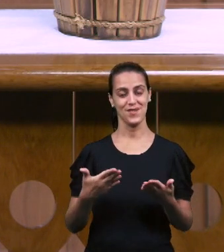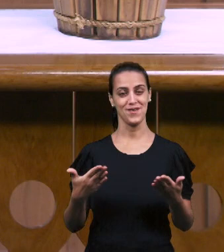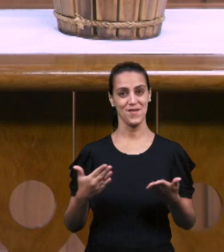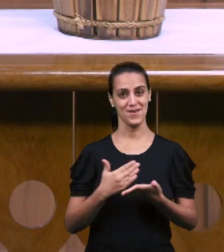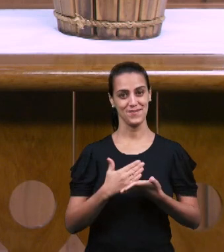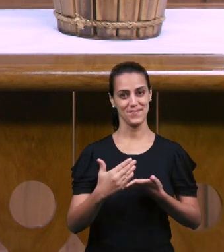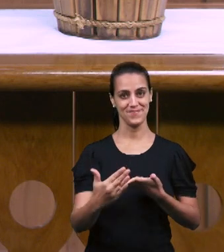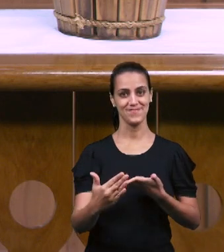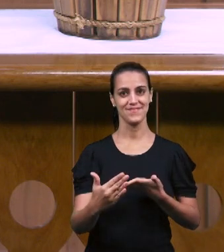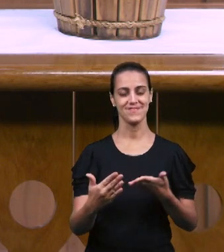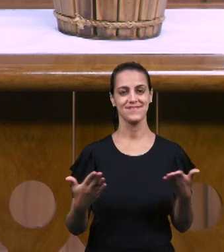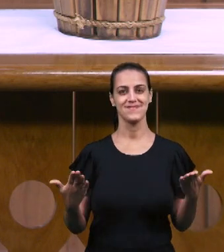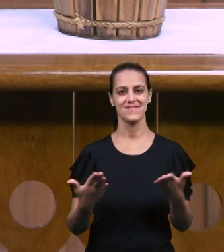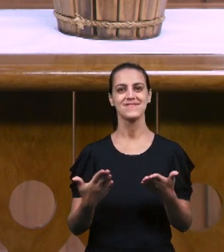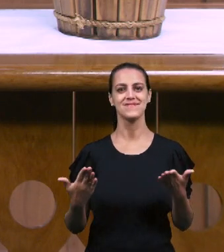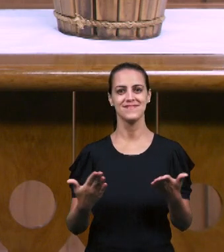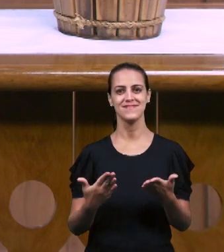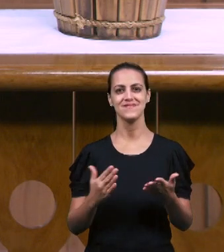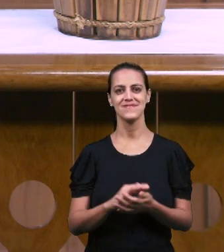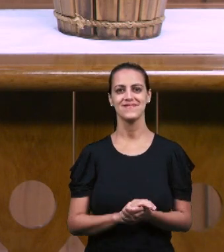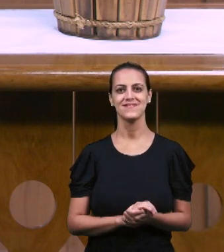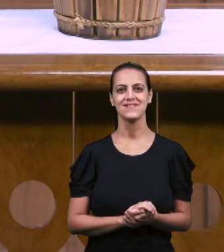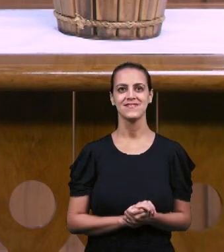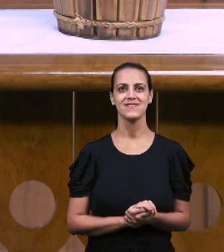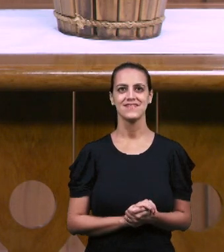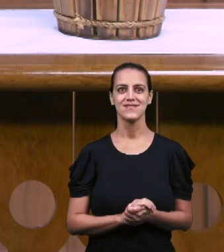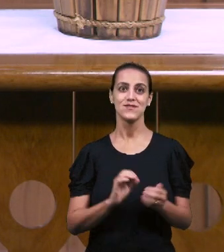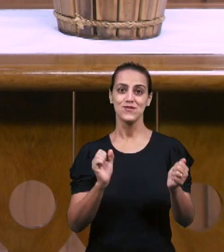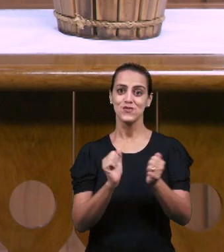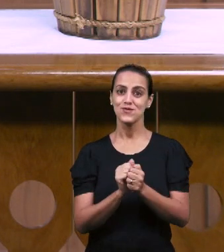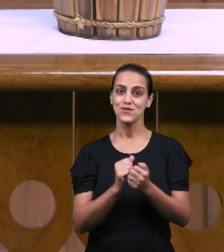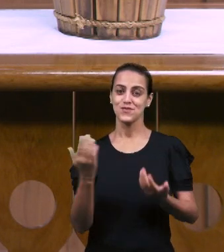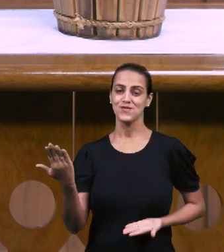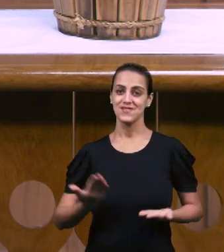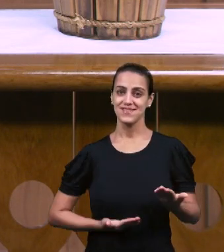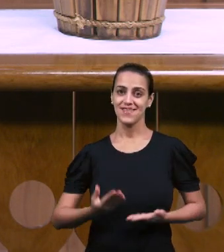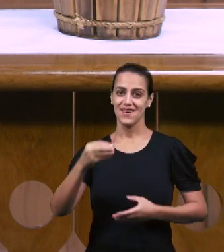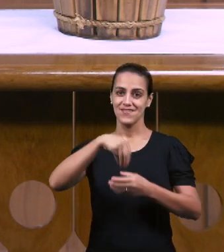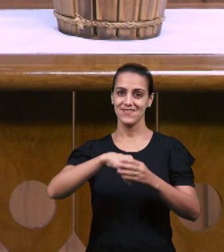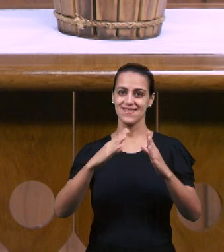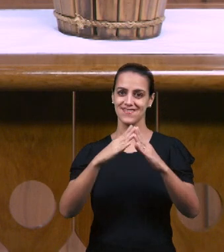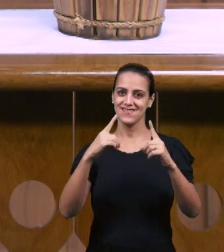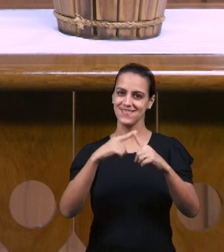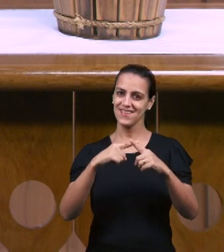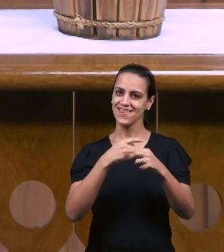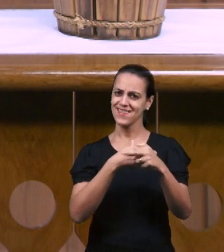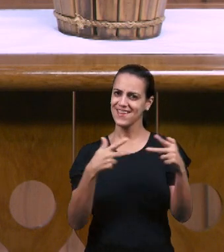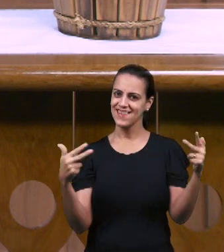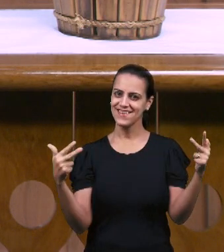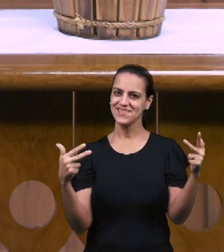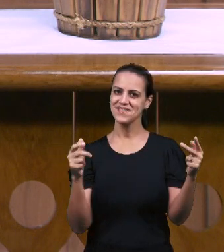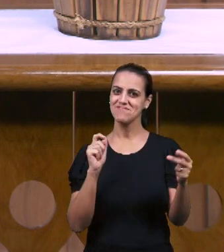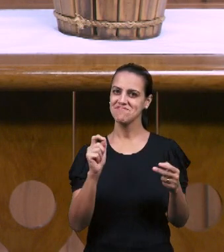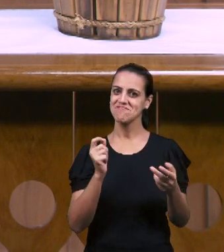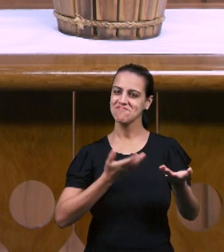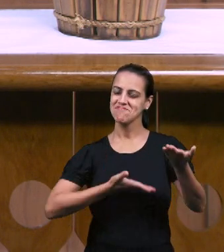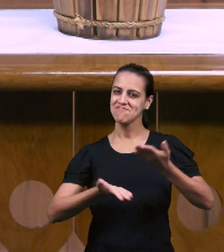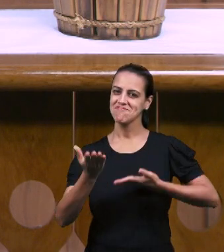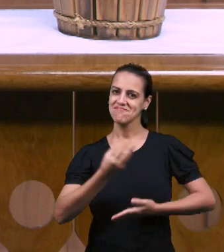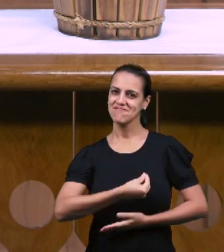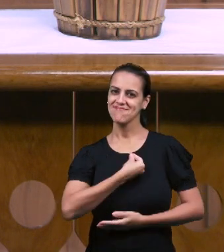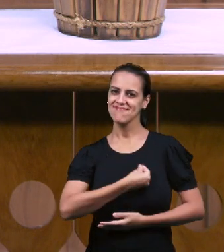maintenant, en réseau avec nos frères et sœurs qui sont dans les églises et participent de cette école